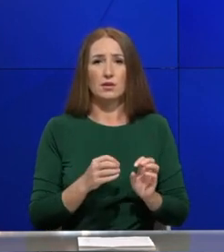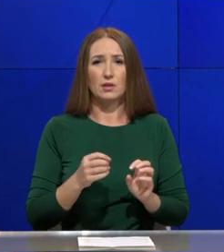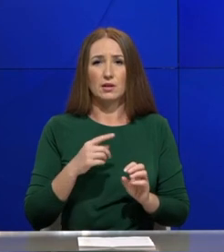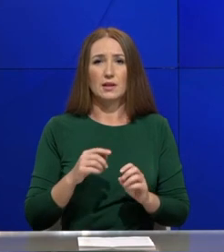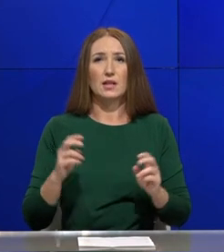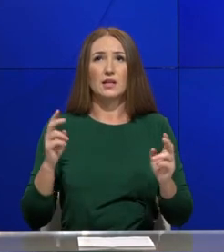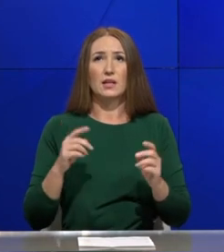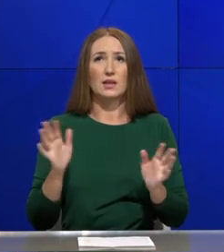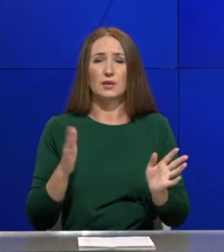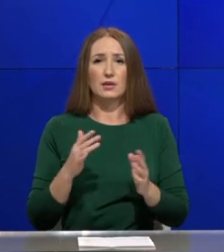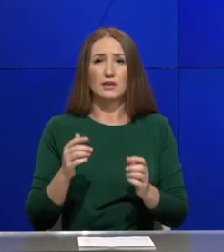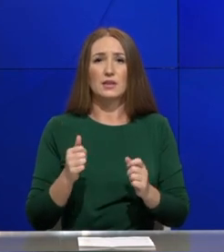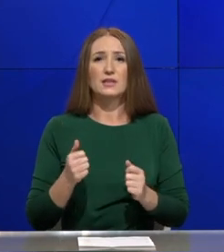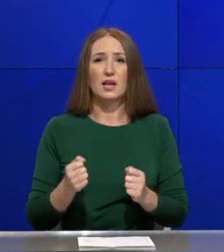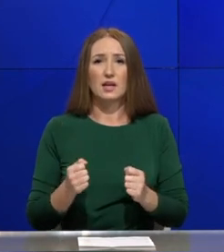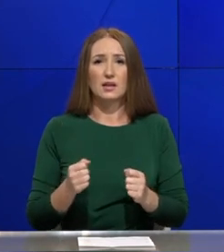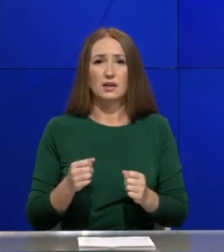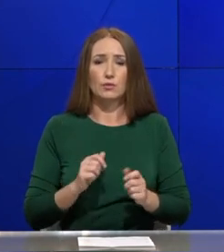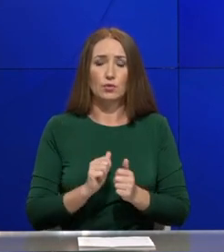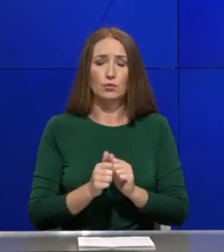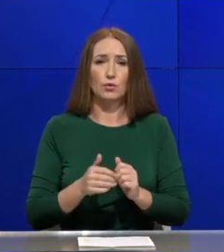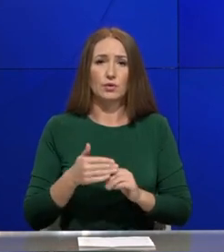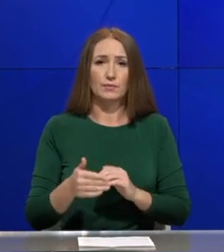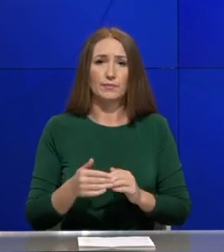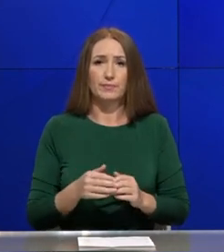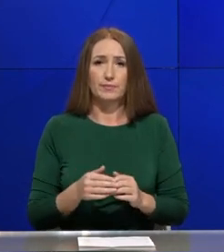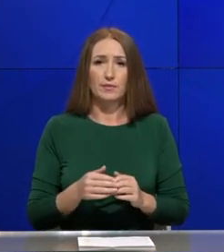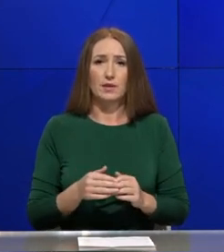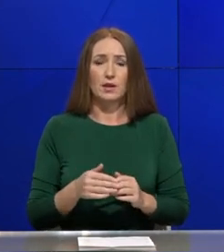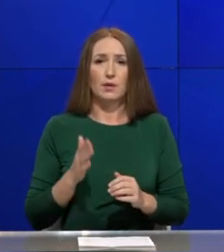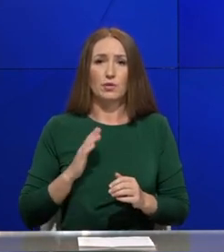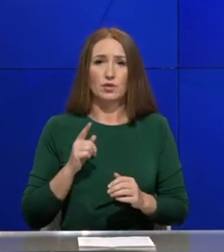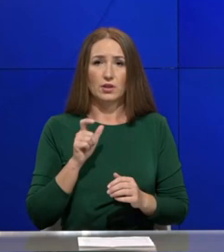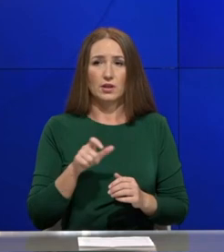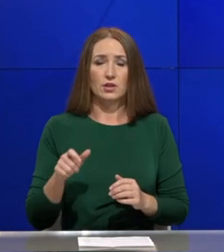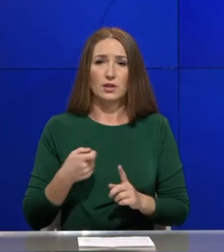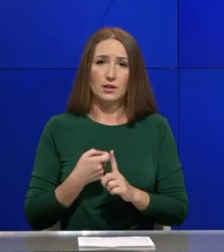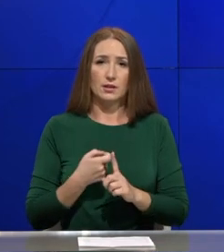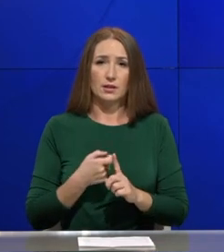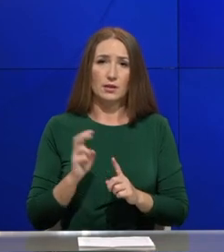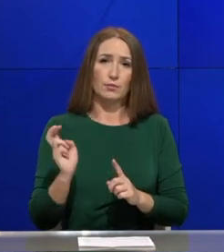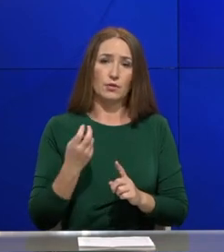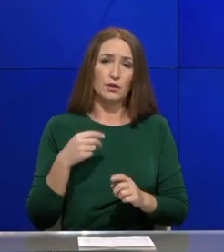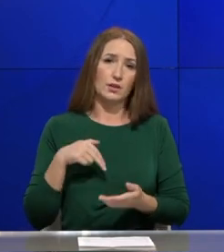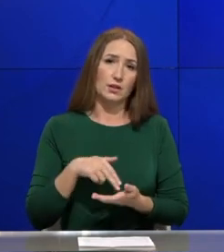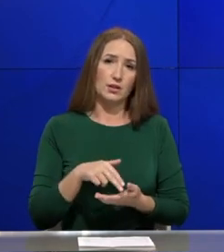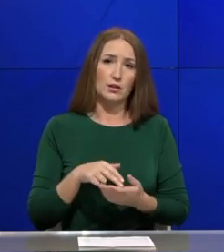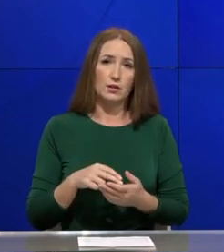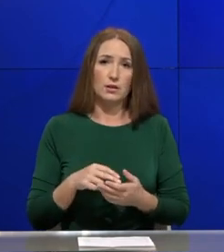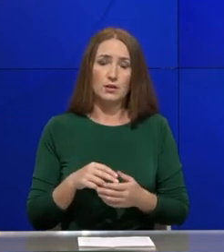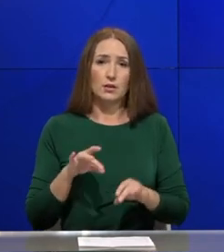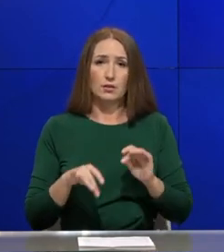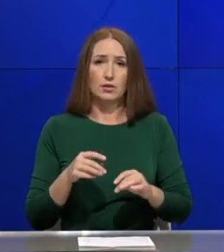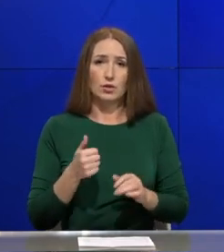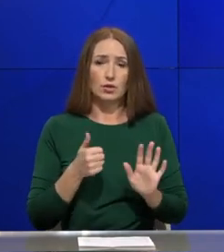zagađenja zraka i očuvanje naših šuma. Poštovani građani Kalesije, pozivam vas da izađete na